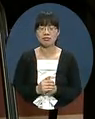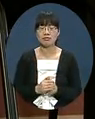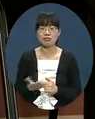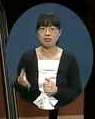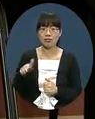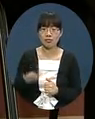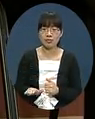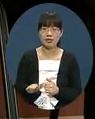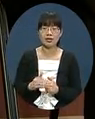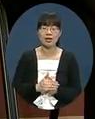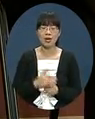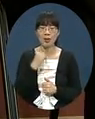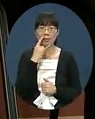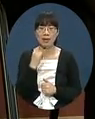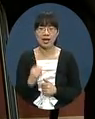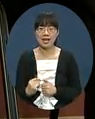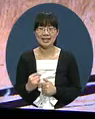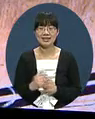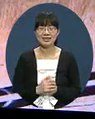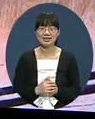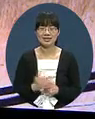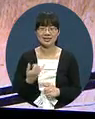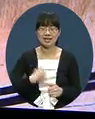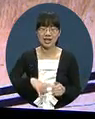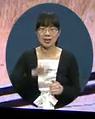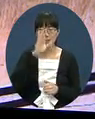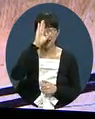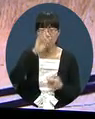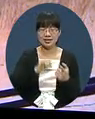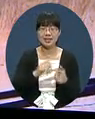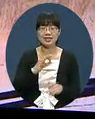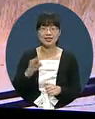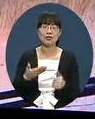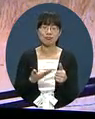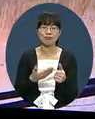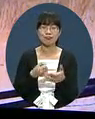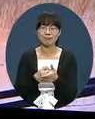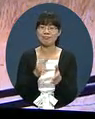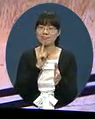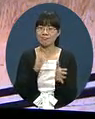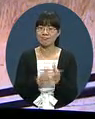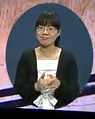그러다 엄마는 아이의 병을 수용하기로 했습니다.